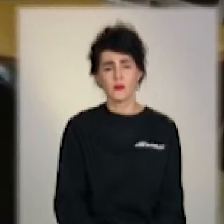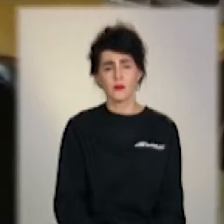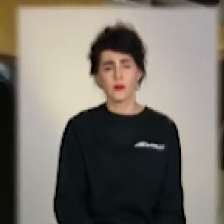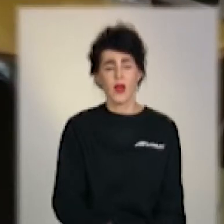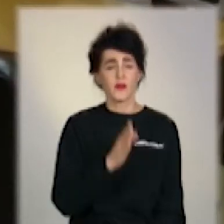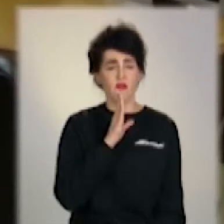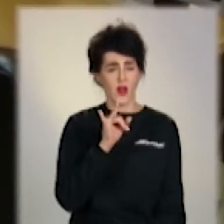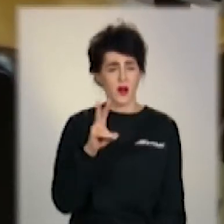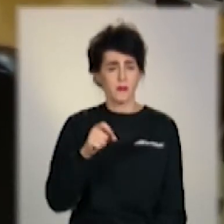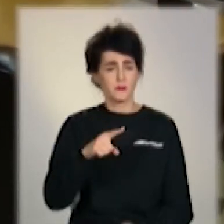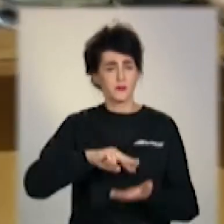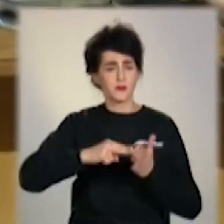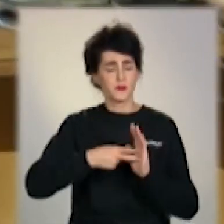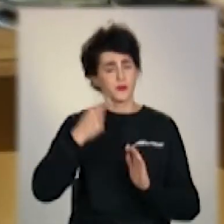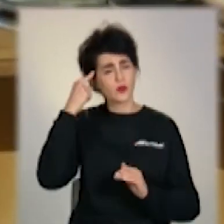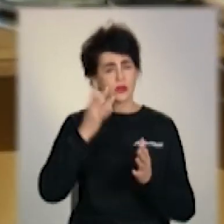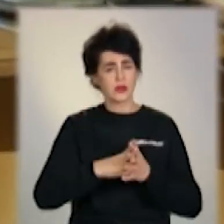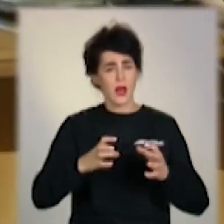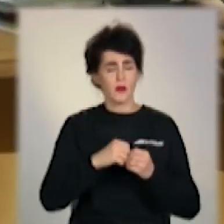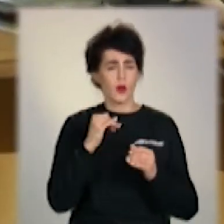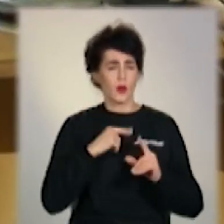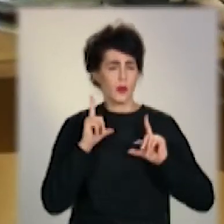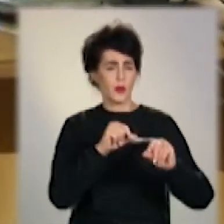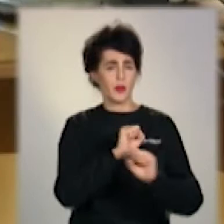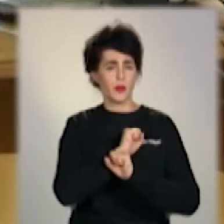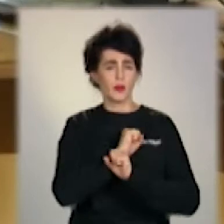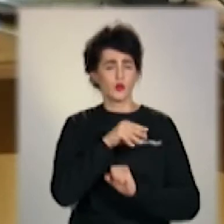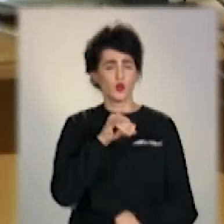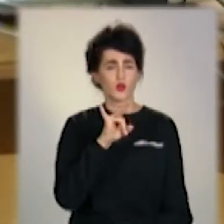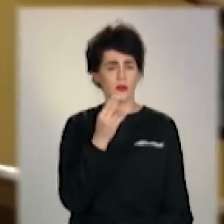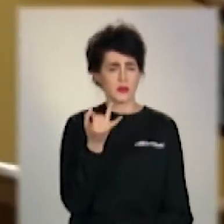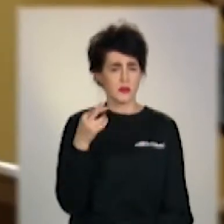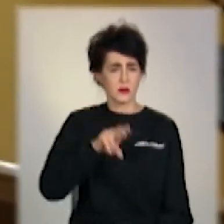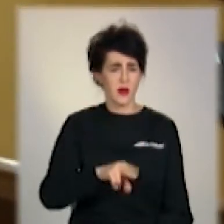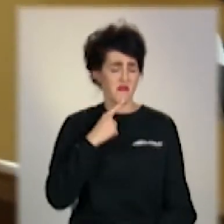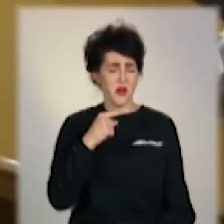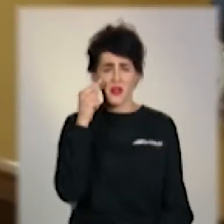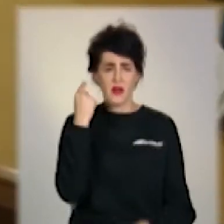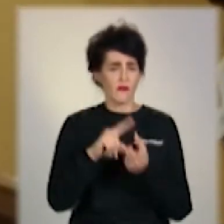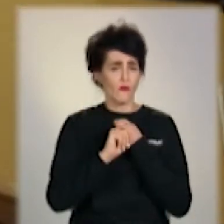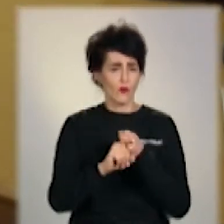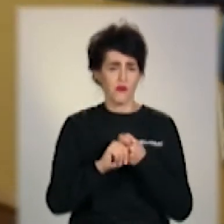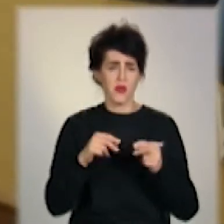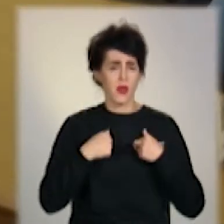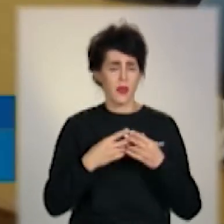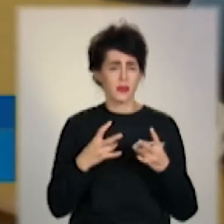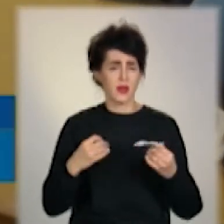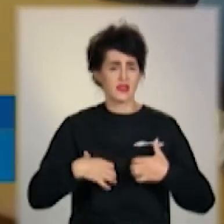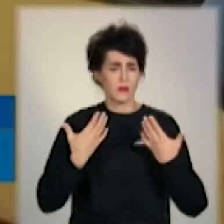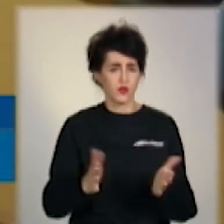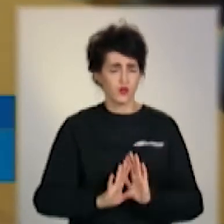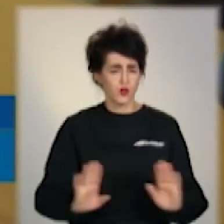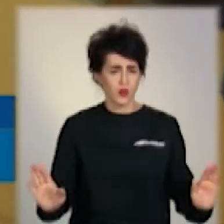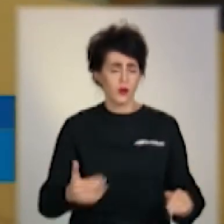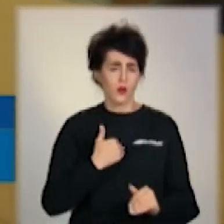Вікторія планує відпочити з сім'єю в Туреччині. Каже, коронавірус не лякає. Ні, абсолютно не можна